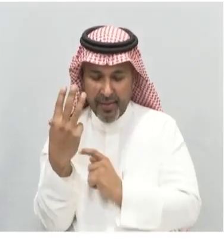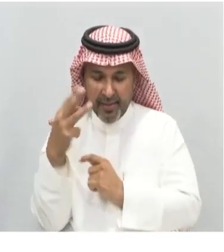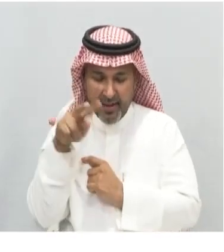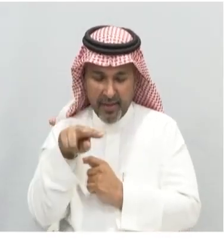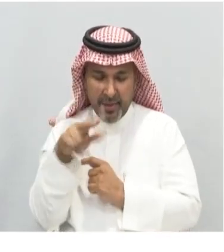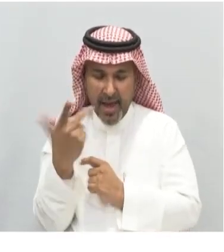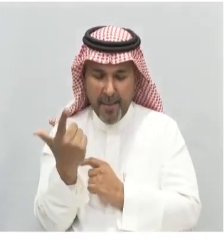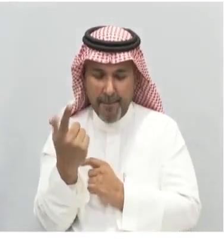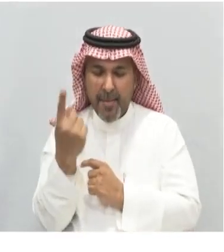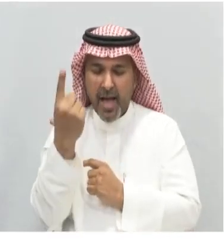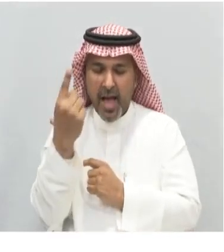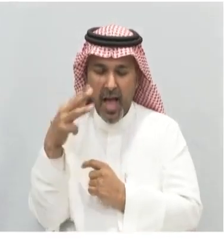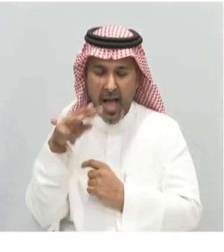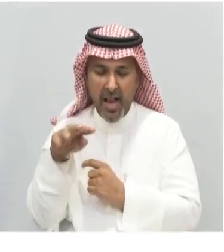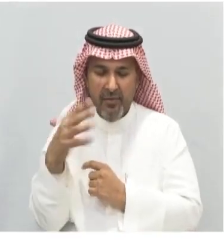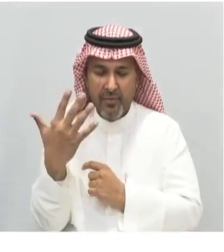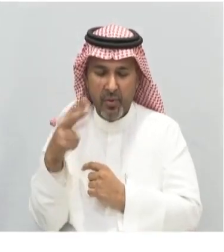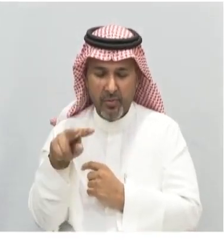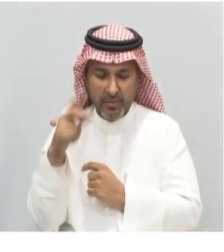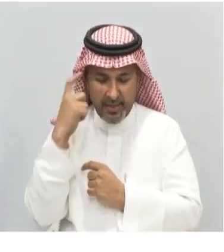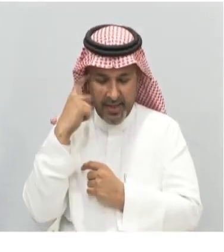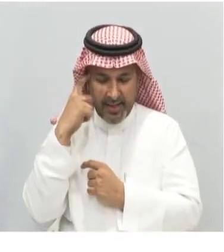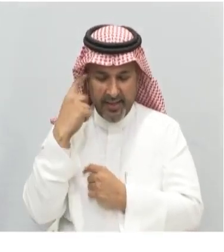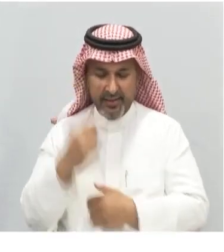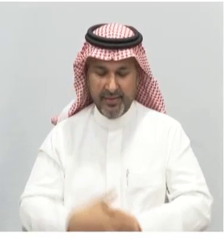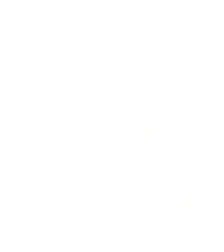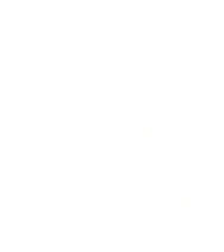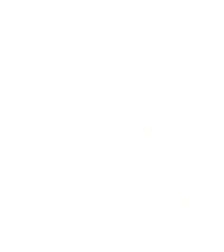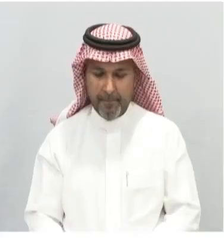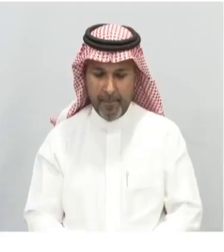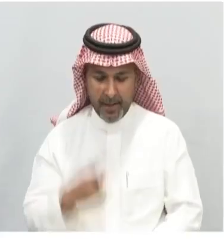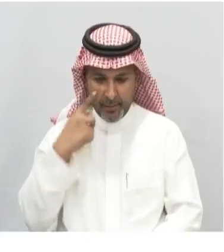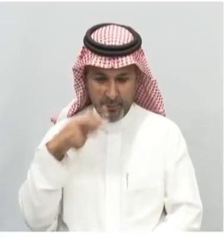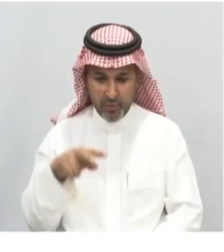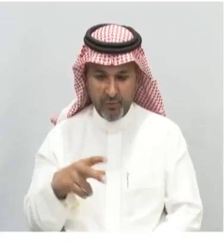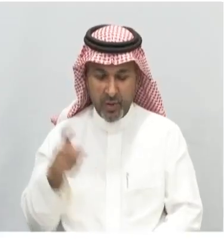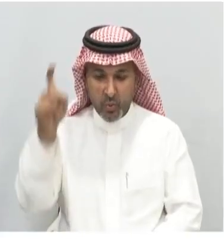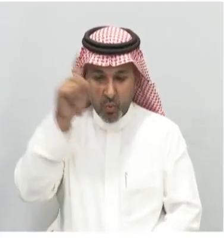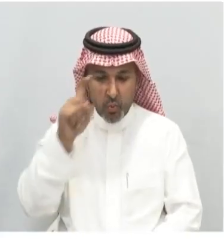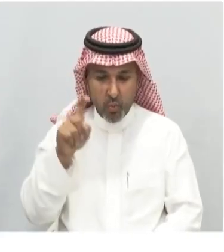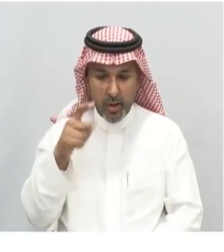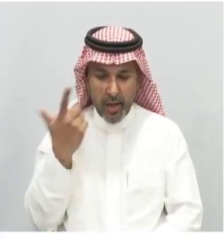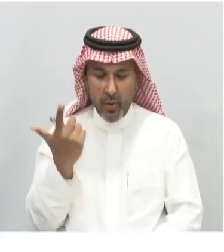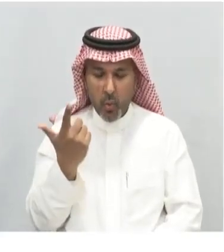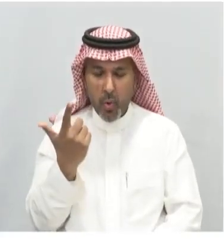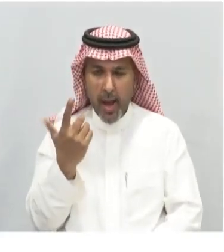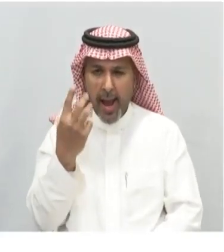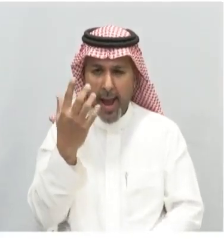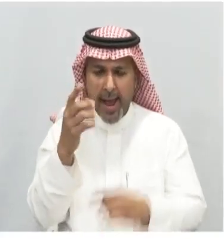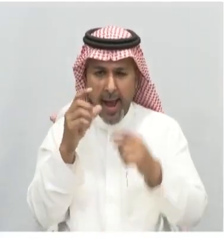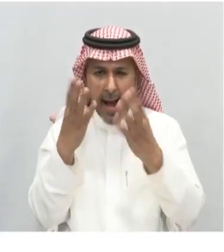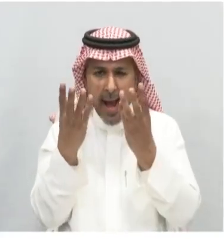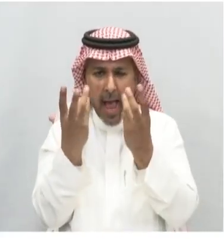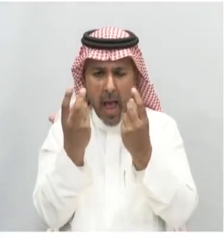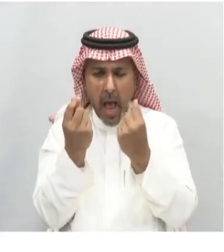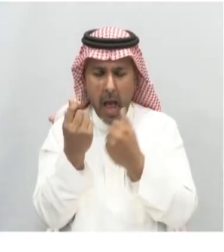1500 وبهذا الشكل نكون اجبنا على هذا المثال الان ننتقل الى مثال اخر اوجد ناتج